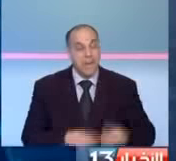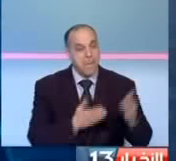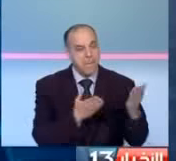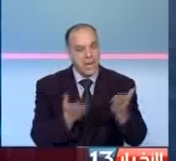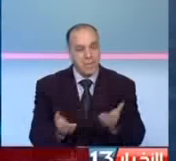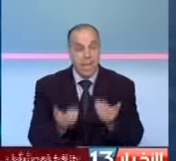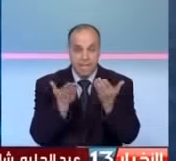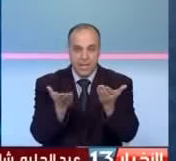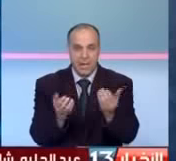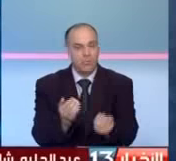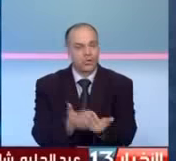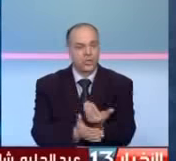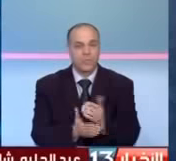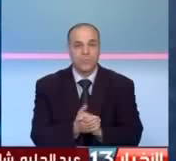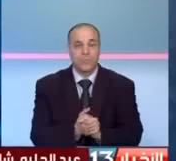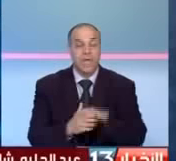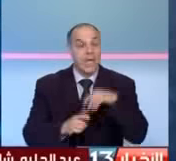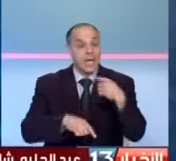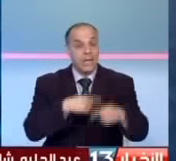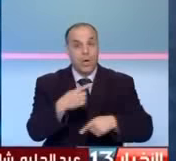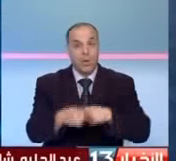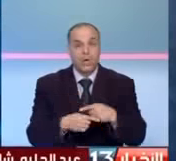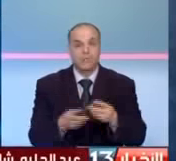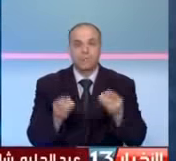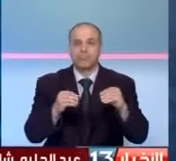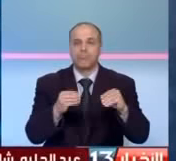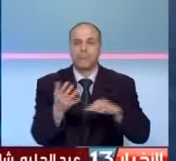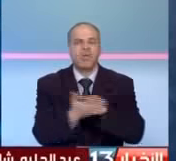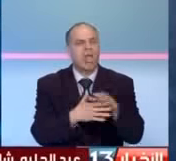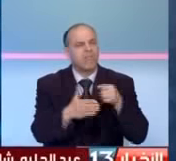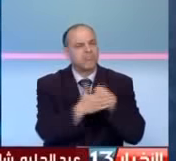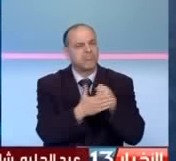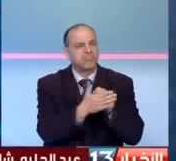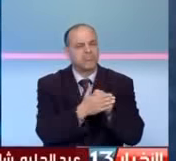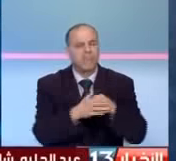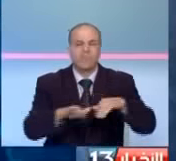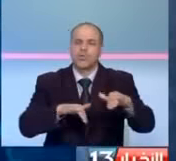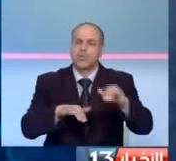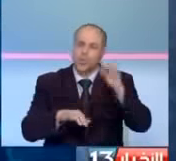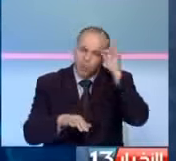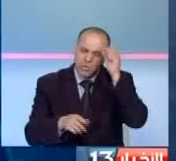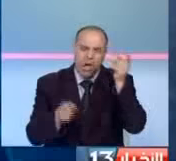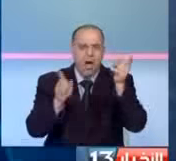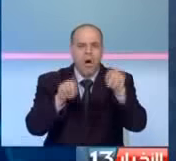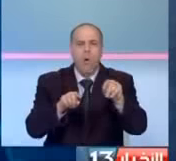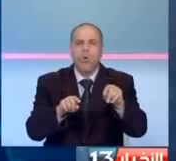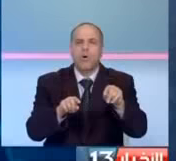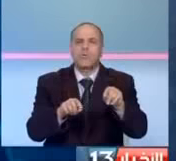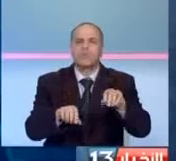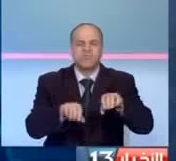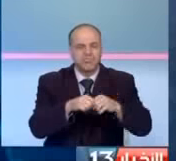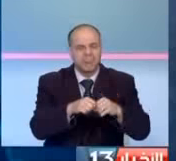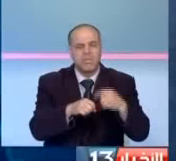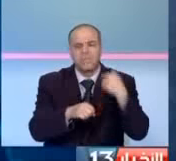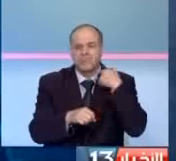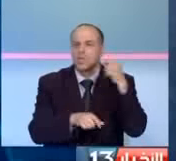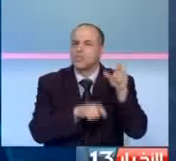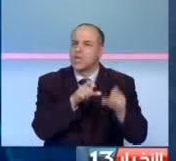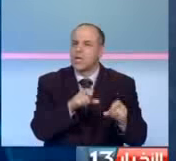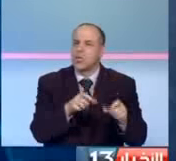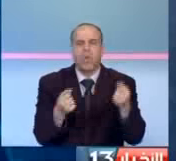مرحبا بكم مجددا. يتواصل نزيف حوادث المرور على طرقاتنا مخلفا مزيدا من الخسائر